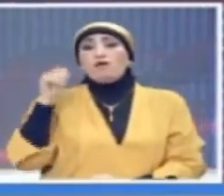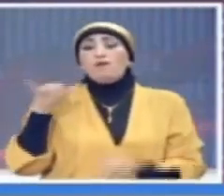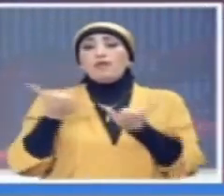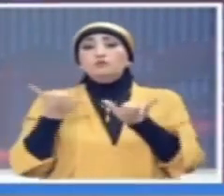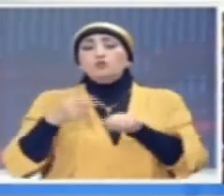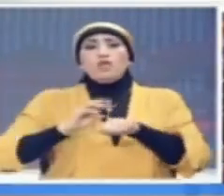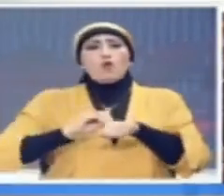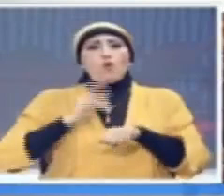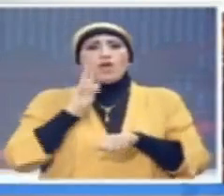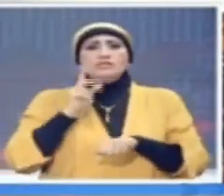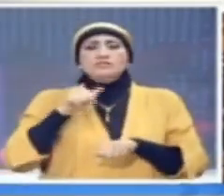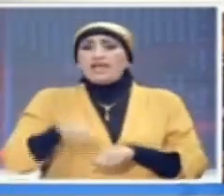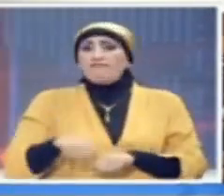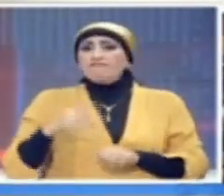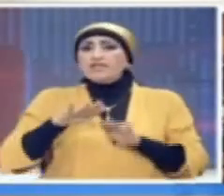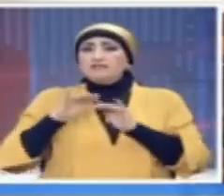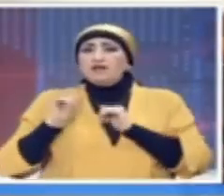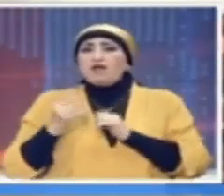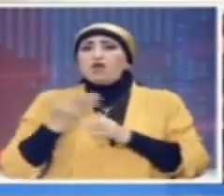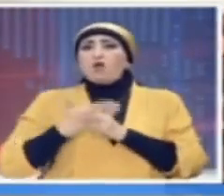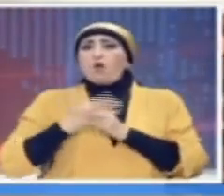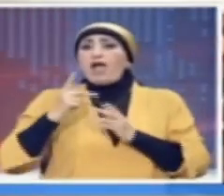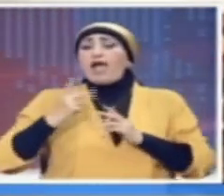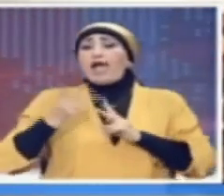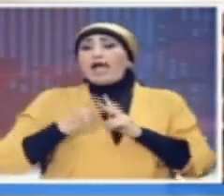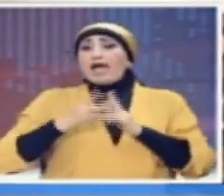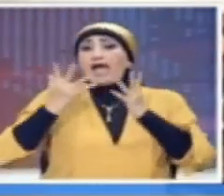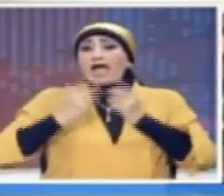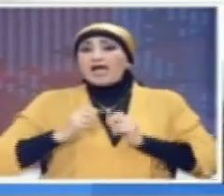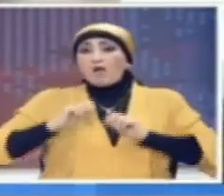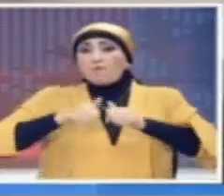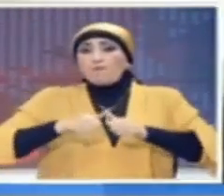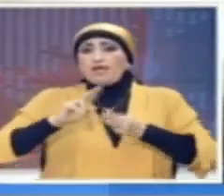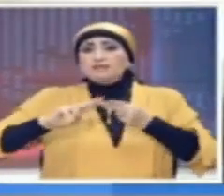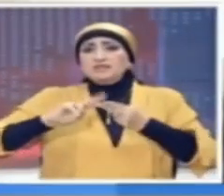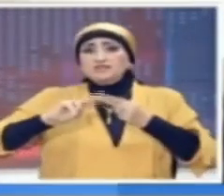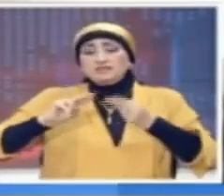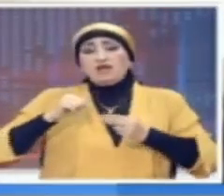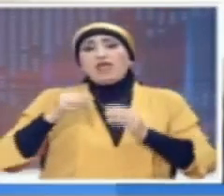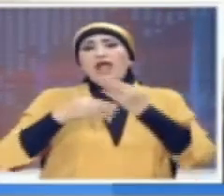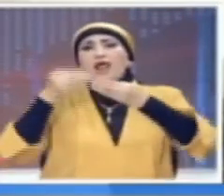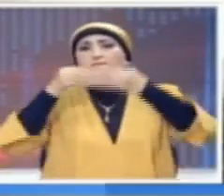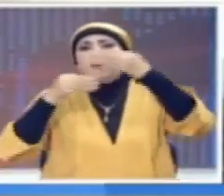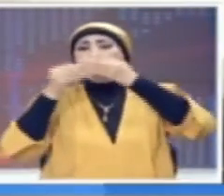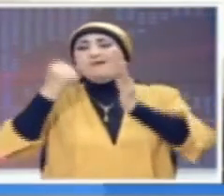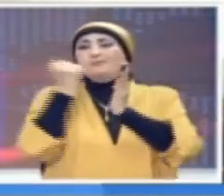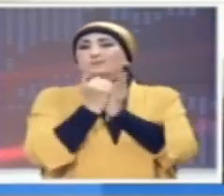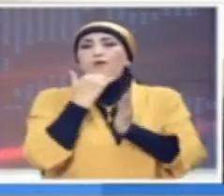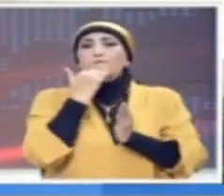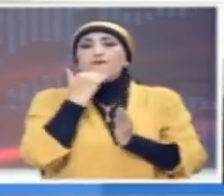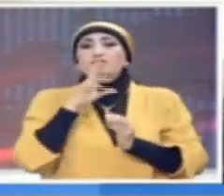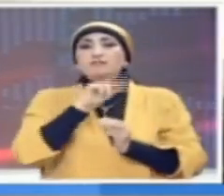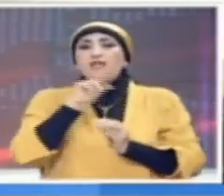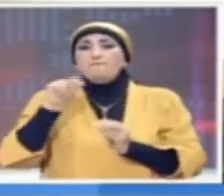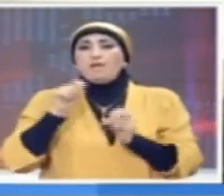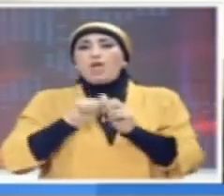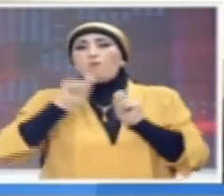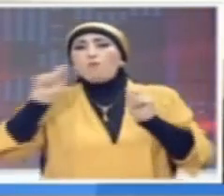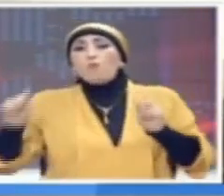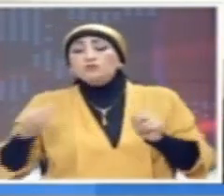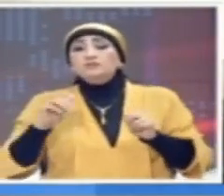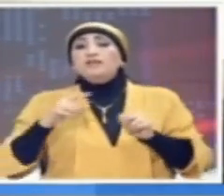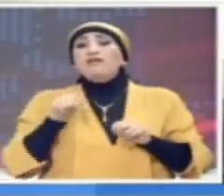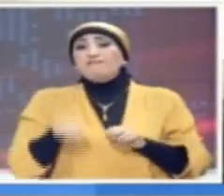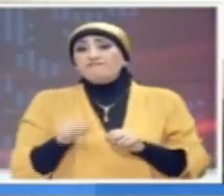ما انتشر بشأن تراجع أعداد المتقدمين بطلبات التصالح على مخالفات البناء تزامنا مع مد مهلة